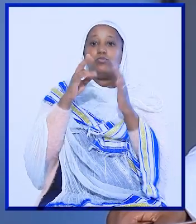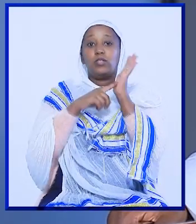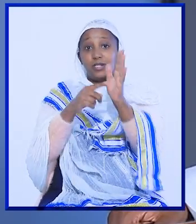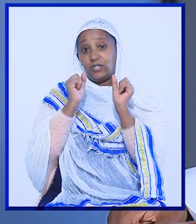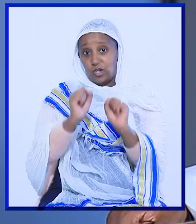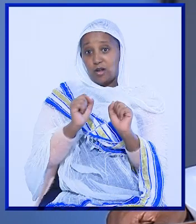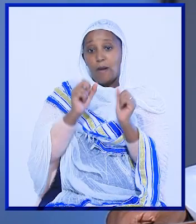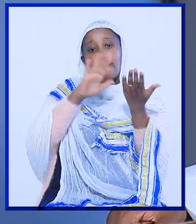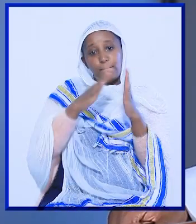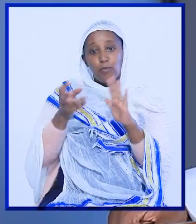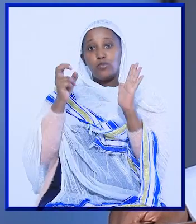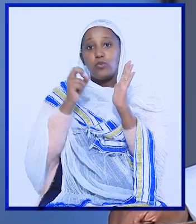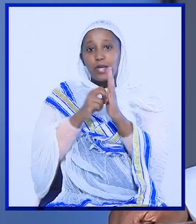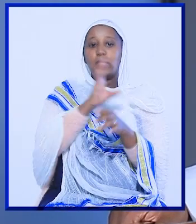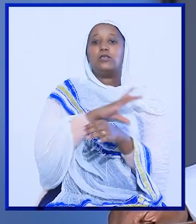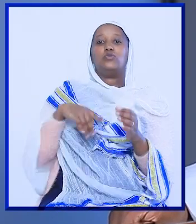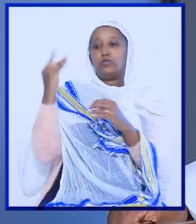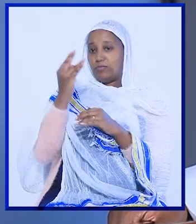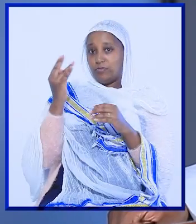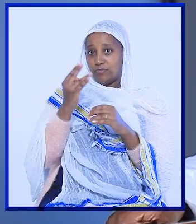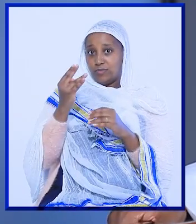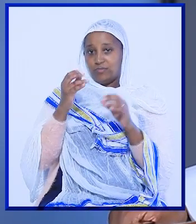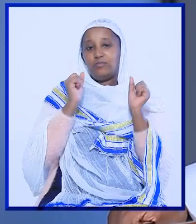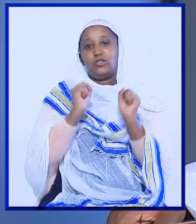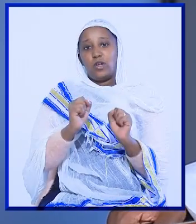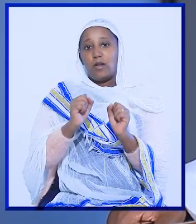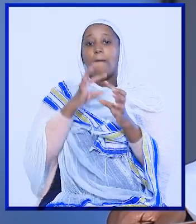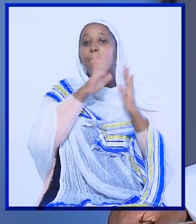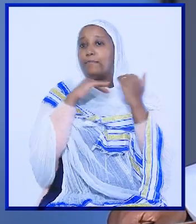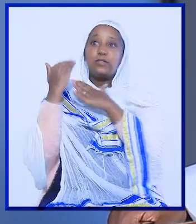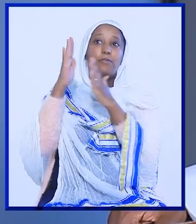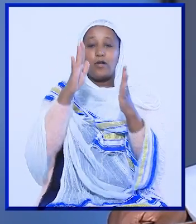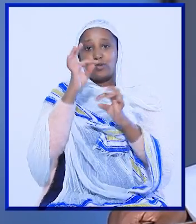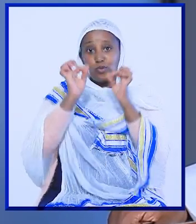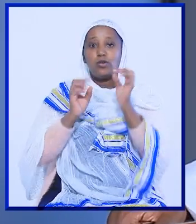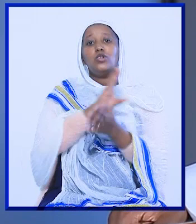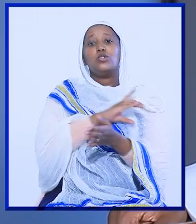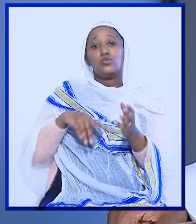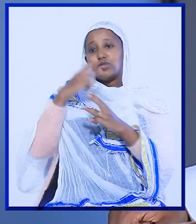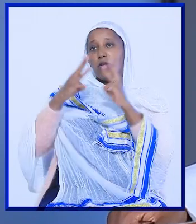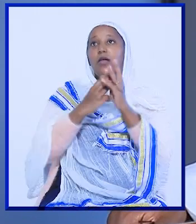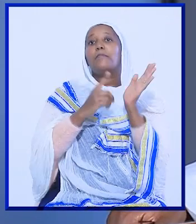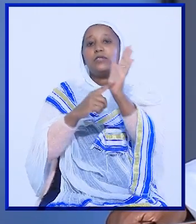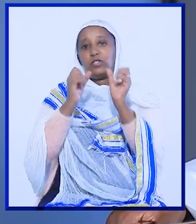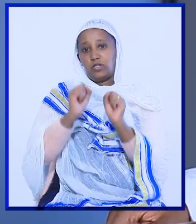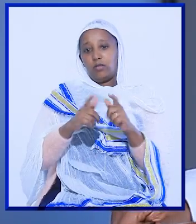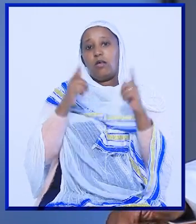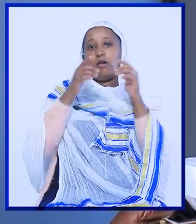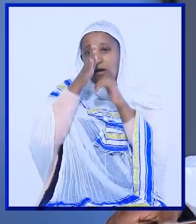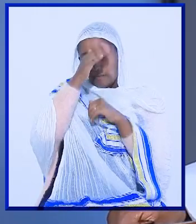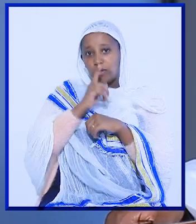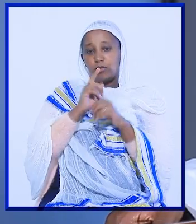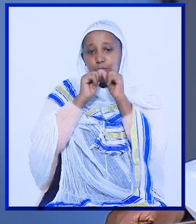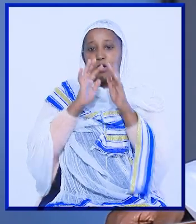ክርስቶስን በህይወቱ ማብራት የቻለ በሞቱ ወንጌልነት ክርስቶስን መስበክ የቻለ በሰማያትነቱ ትርክት ክርስቶስን ለዓለም ማሳየት